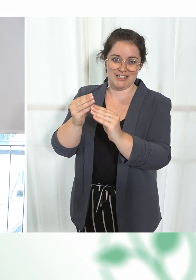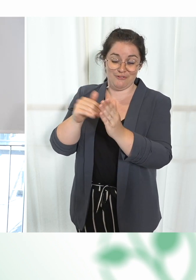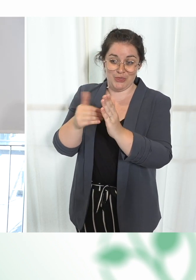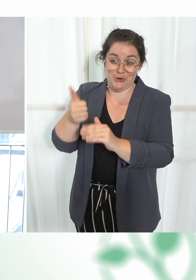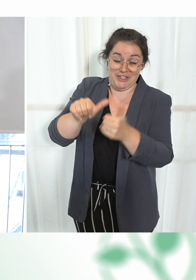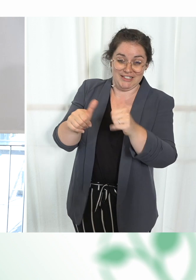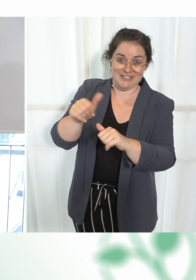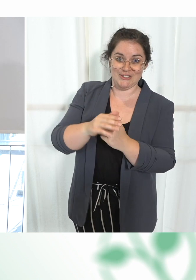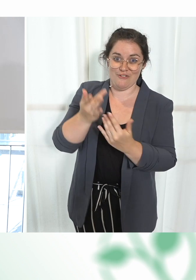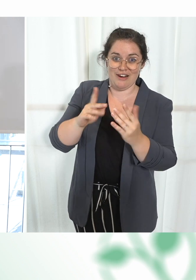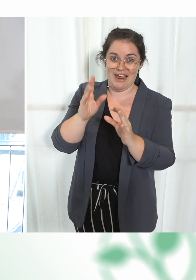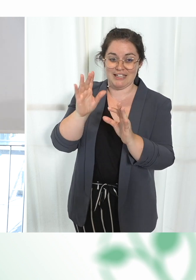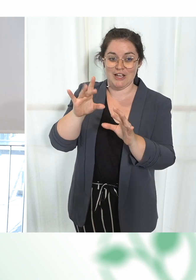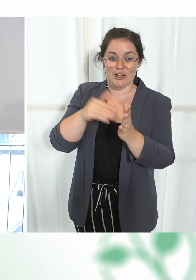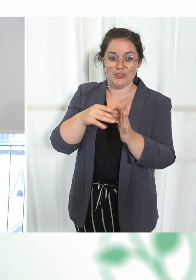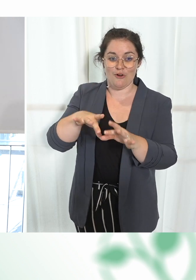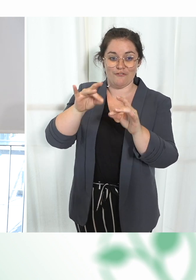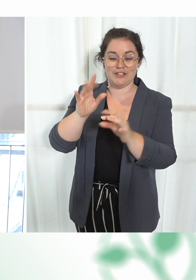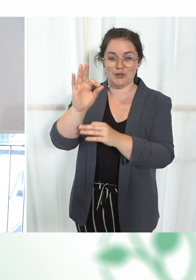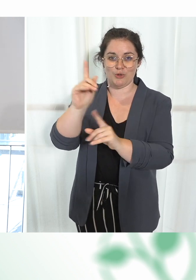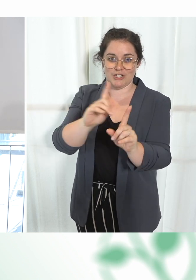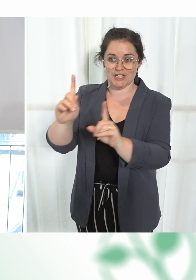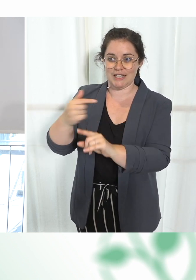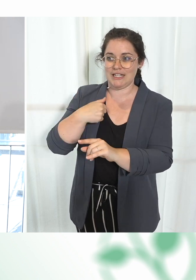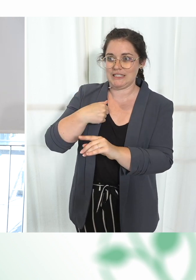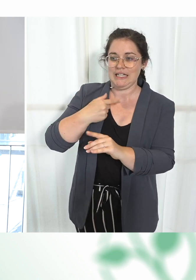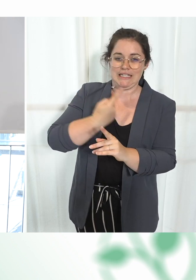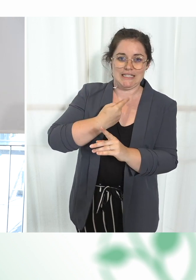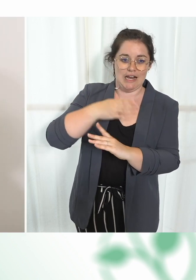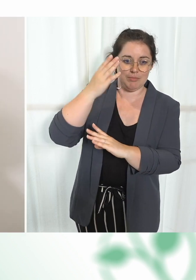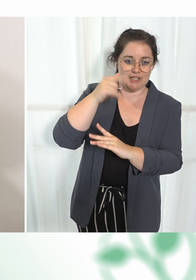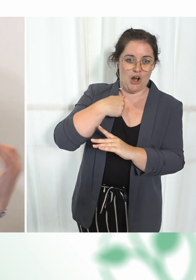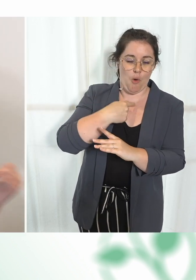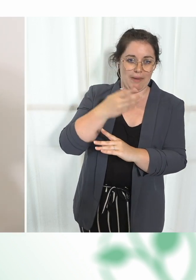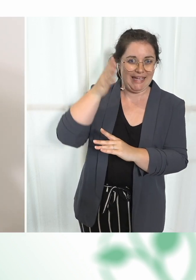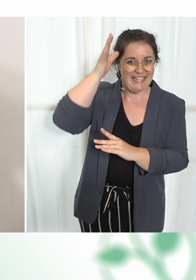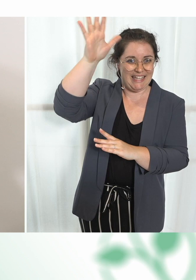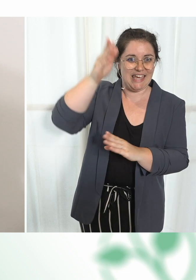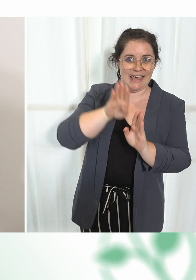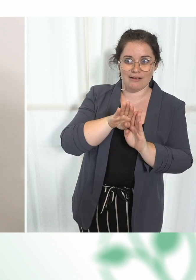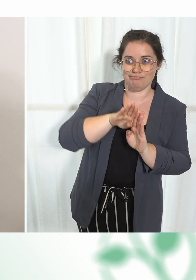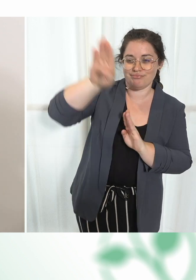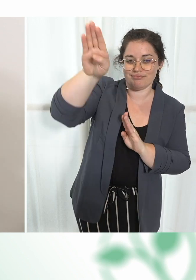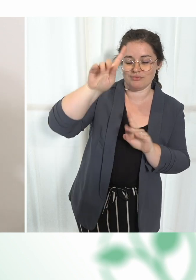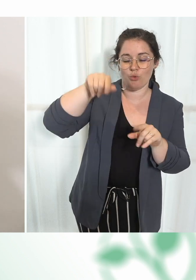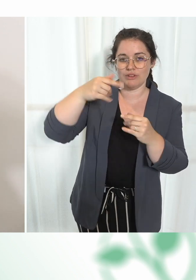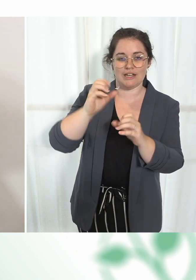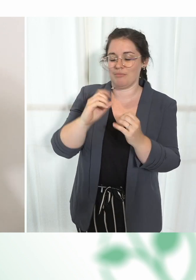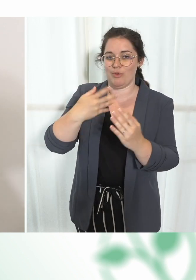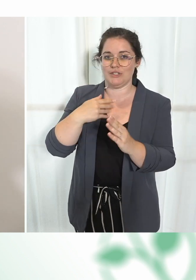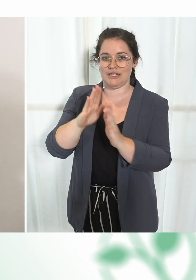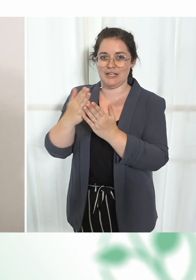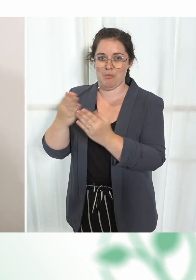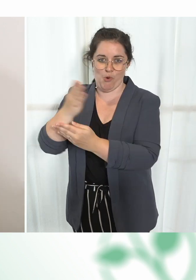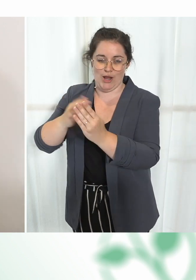ein paar gute Standorte. Ich muss ja dazu sagen, ich habe ja immer geglaubt, ich auch bei IKEA die Karriere und dann kam plötzlich die Buchhandlung. Also es ist jetzt wirklich einmal